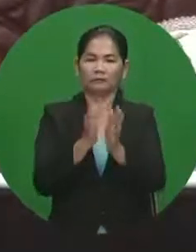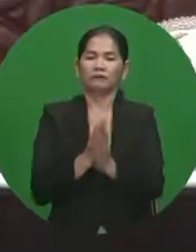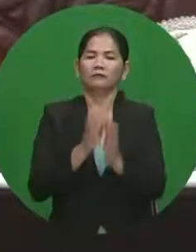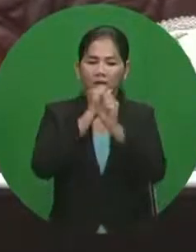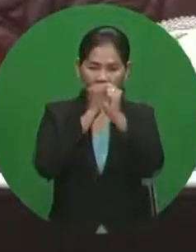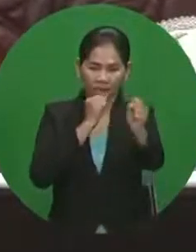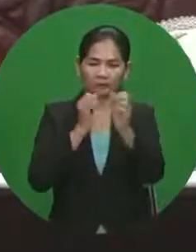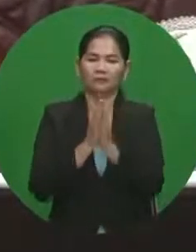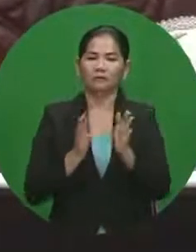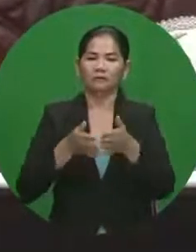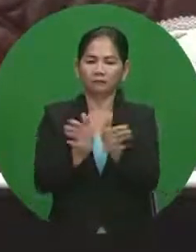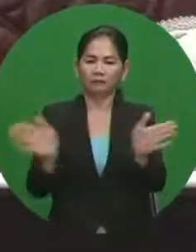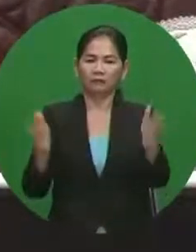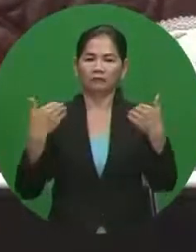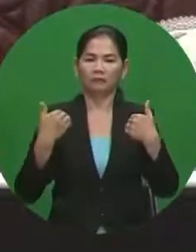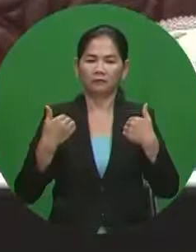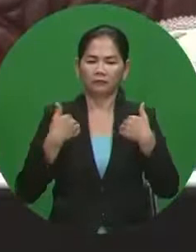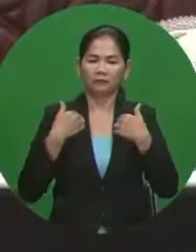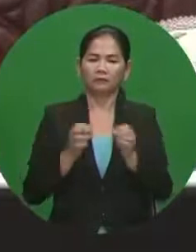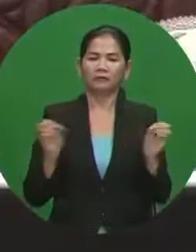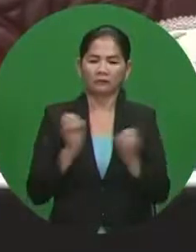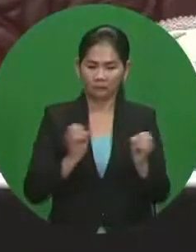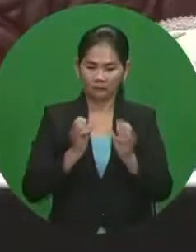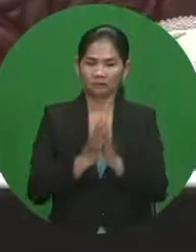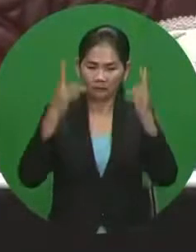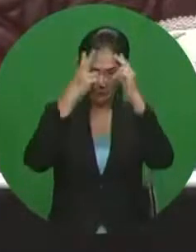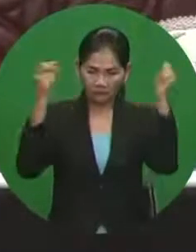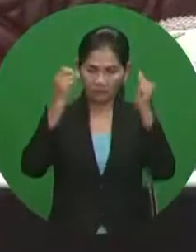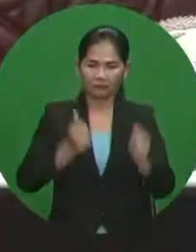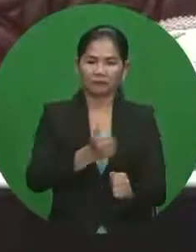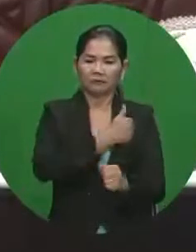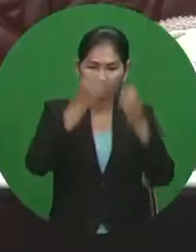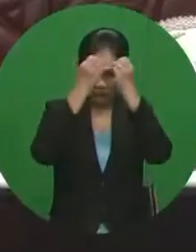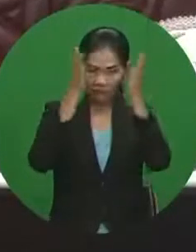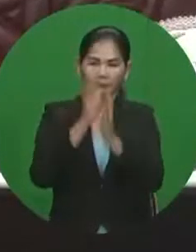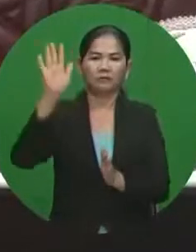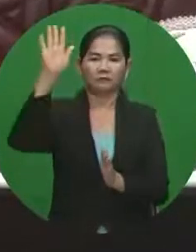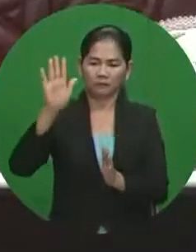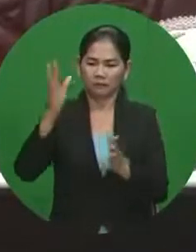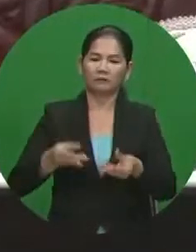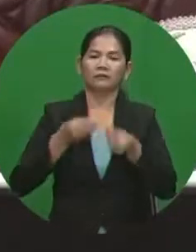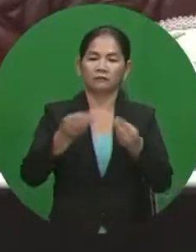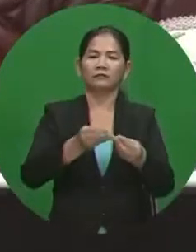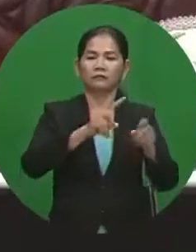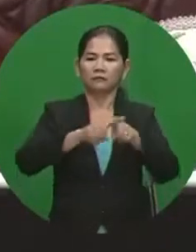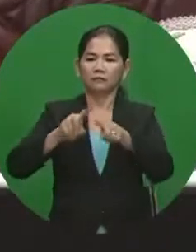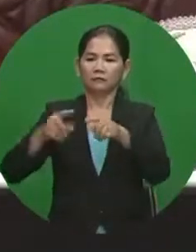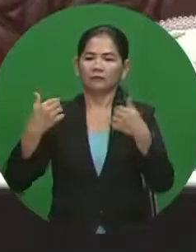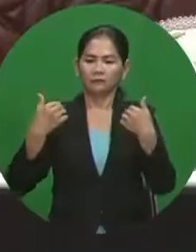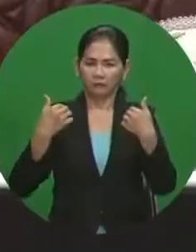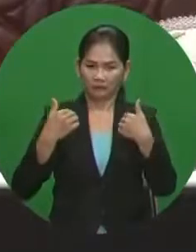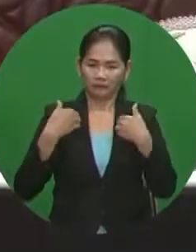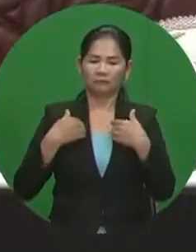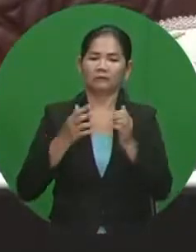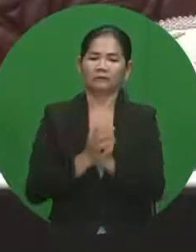ផ្សព្វផ្សាយឲ្យបានទូលំទូលាយព្រោះថាមិនត្រឹមតែមានមន្ត្រីក្រសួងព័ត៌មានដែលស្ម័គ្រចិត្តផ្ដល់ឈាមតែប៉ុណ្ណោះទេប